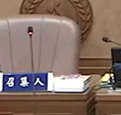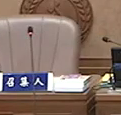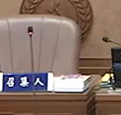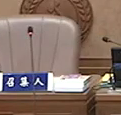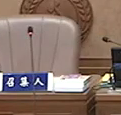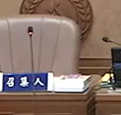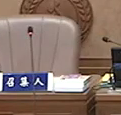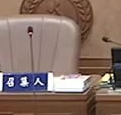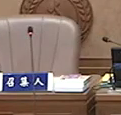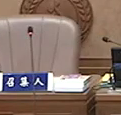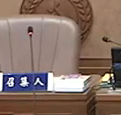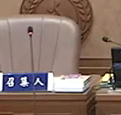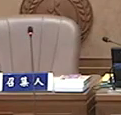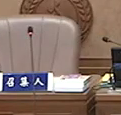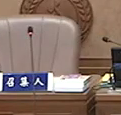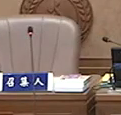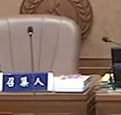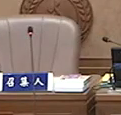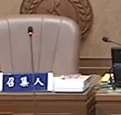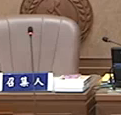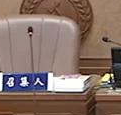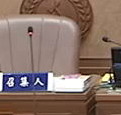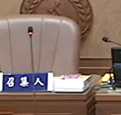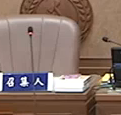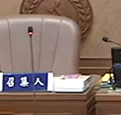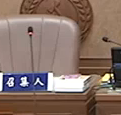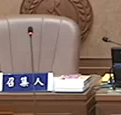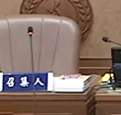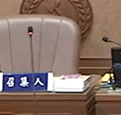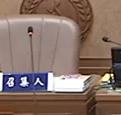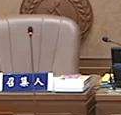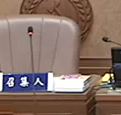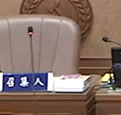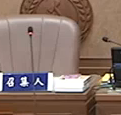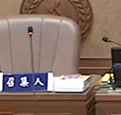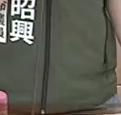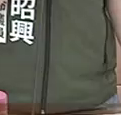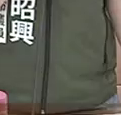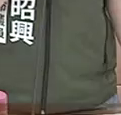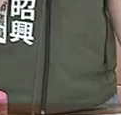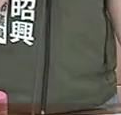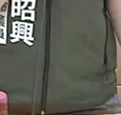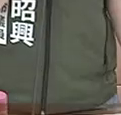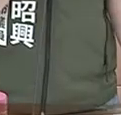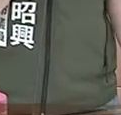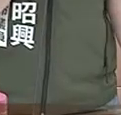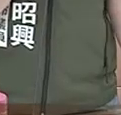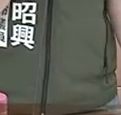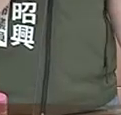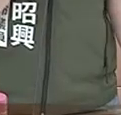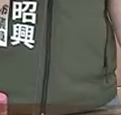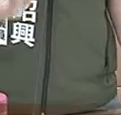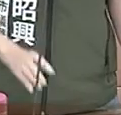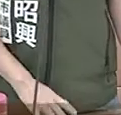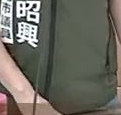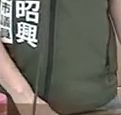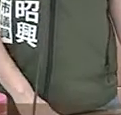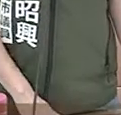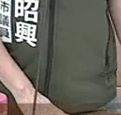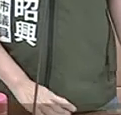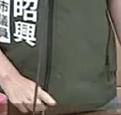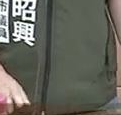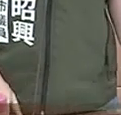市长，市长，本小组呢，昨天呢下午针对我们市政的各相关议题呢，跟